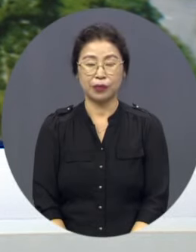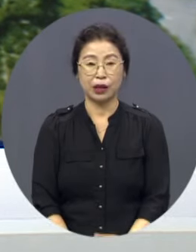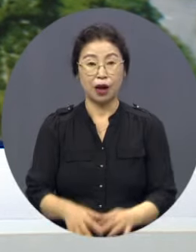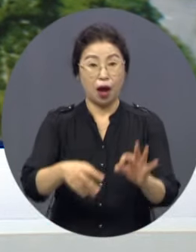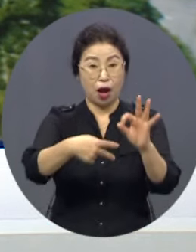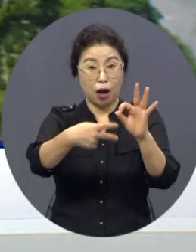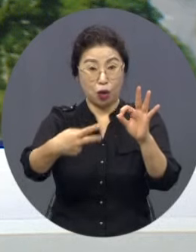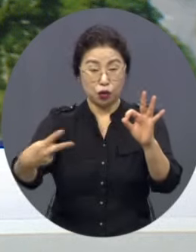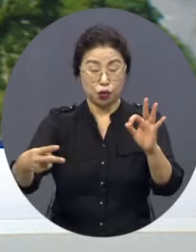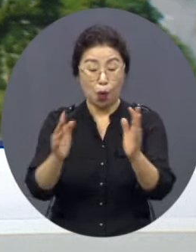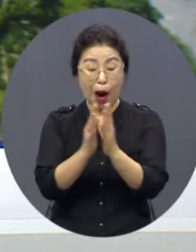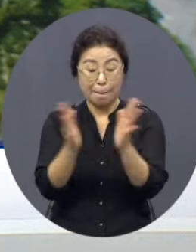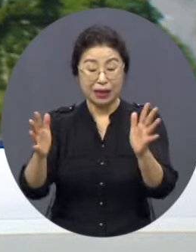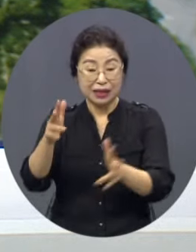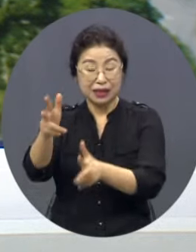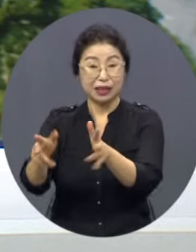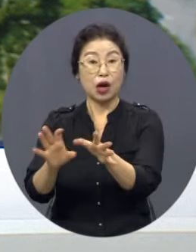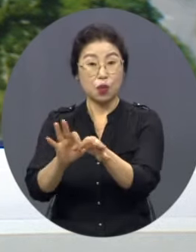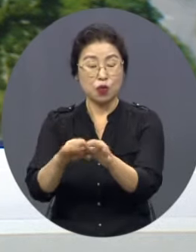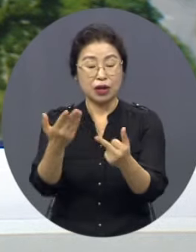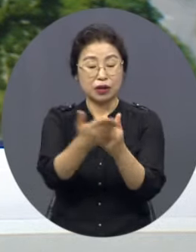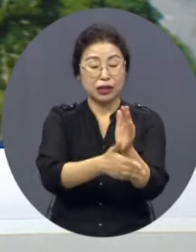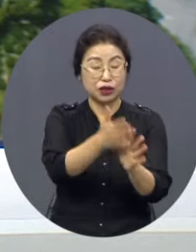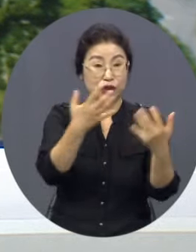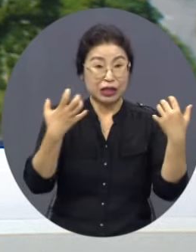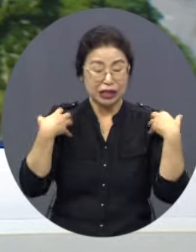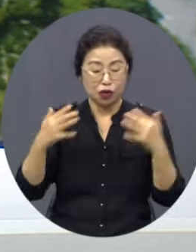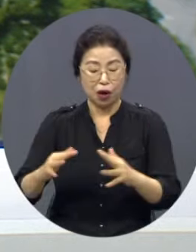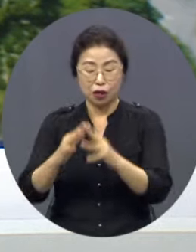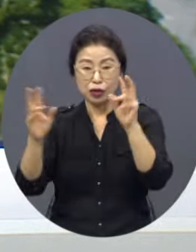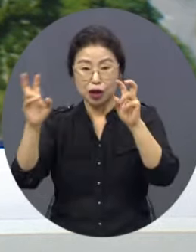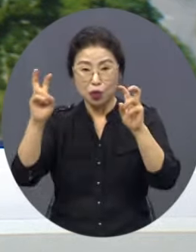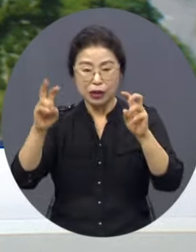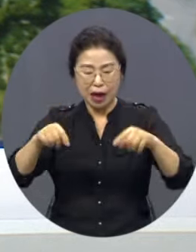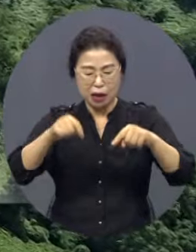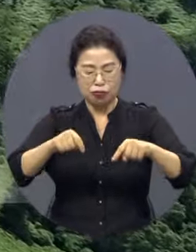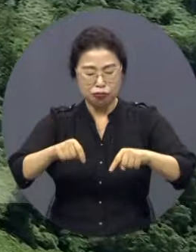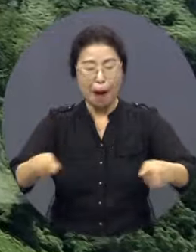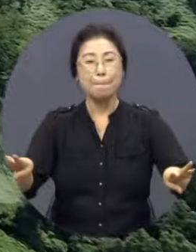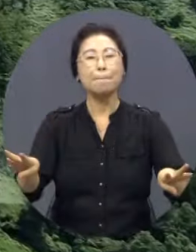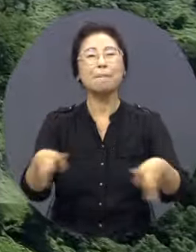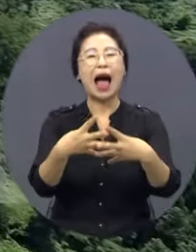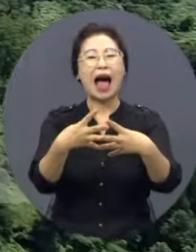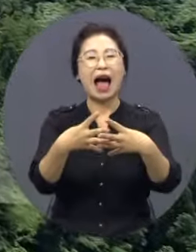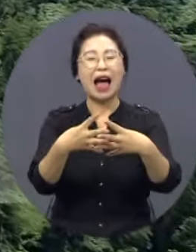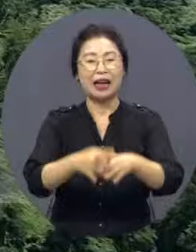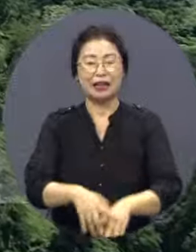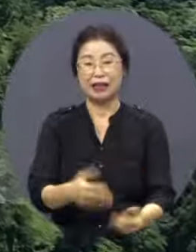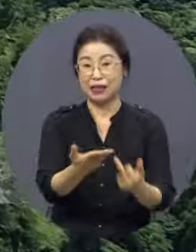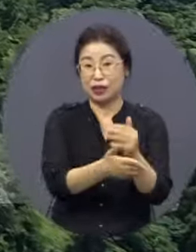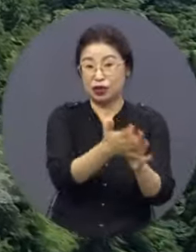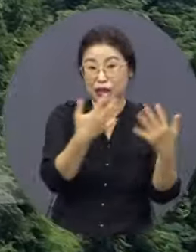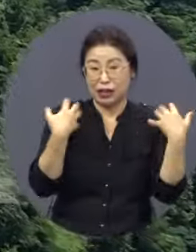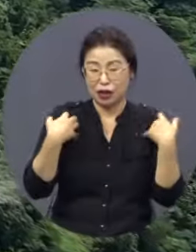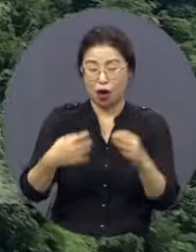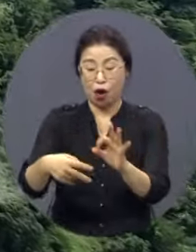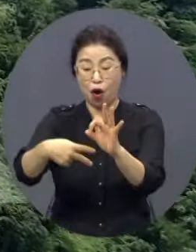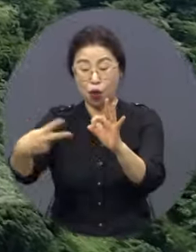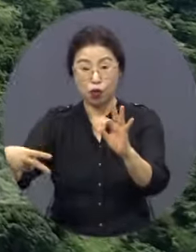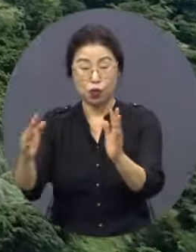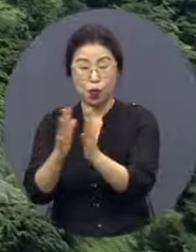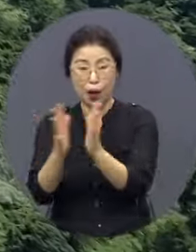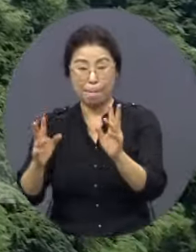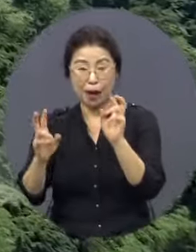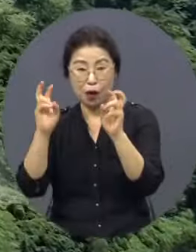오등봉 공원 조성 사업비를 둘러싼 제주시와 민간 사업자의 협상이 타결됐습니다. 제주시와 오등봉